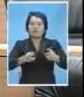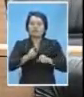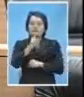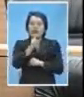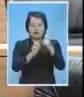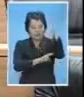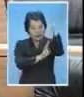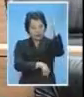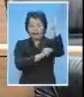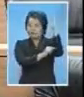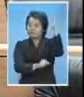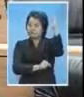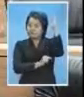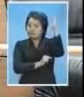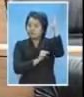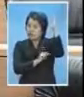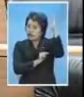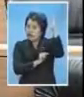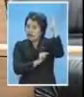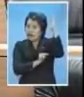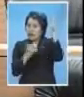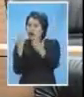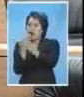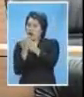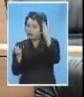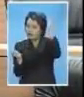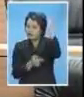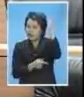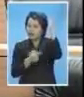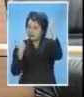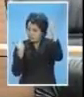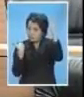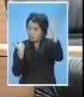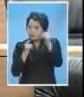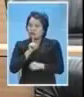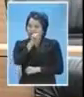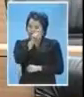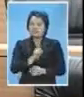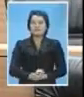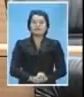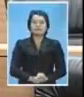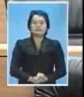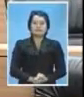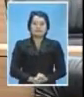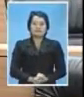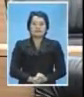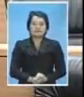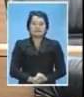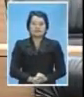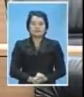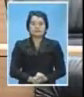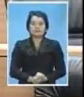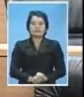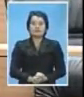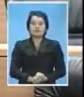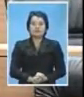ใต้ท่านจะชดใช้ค่าเสียหาย10ล้านด้วยหรือไม่ประเด็นตอนนี้ผม